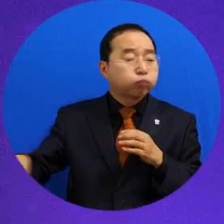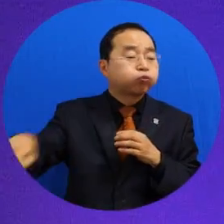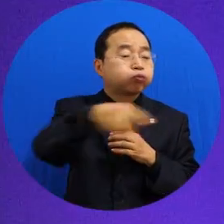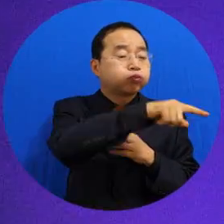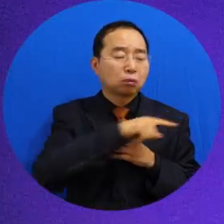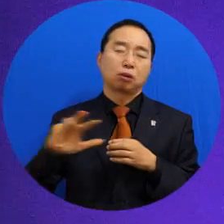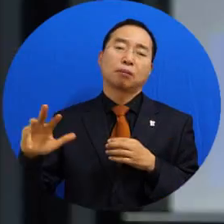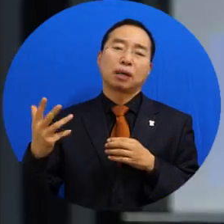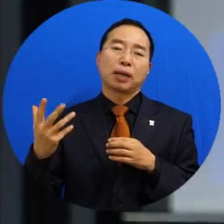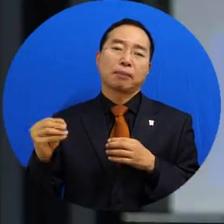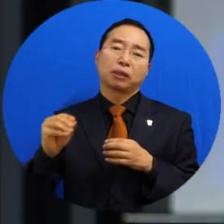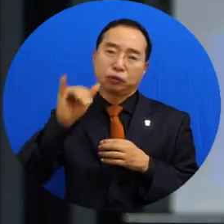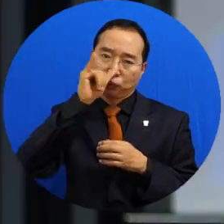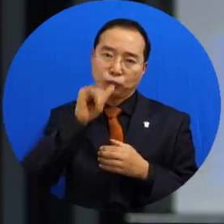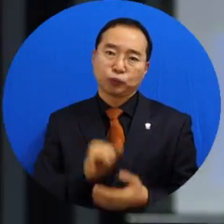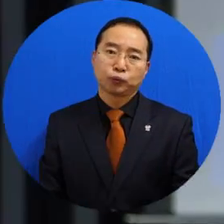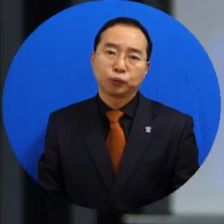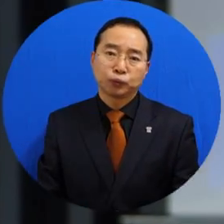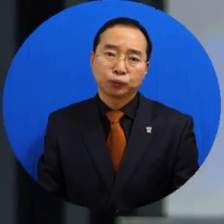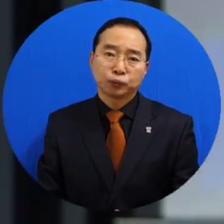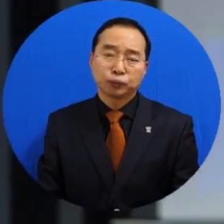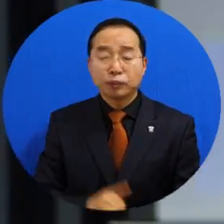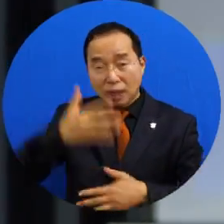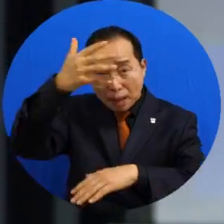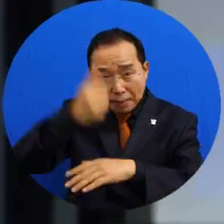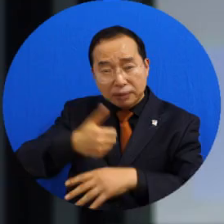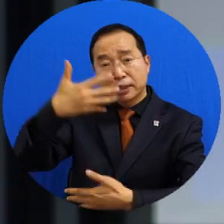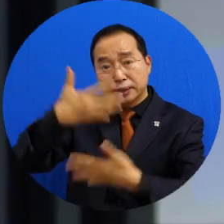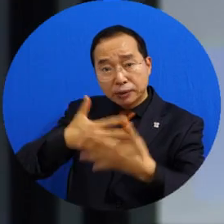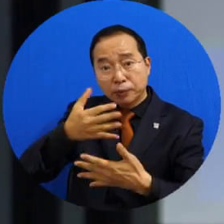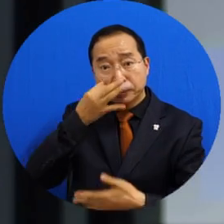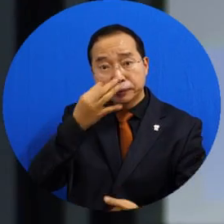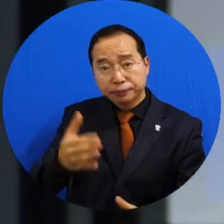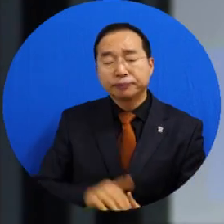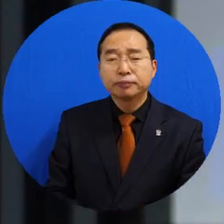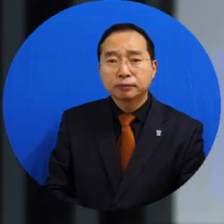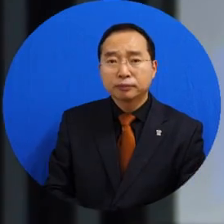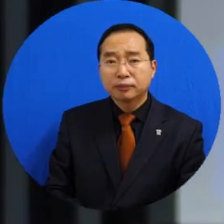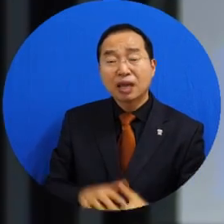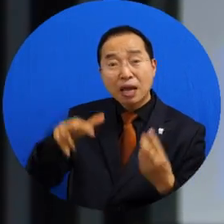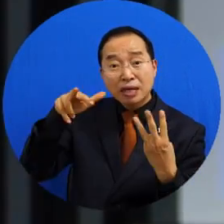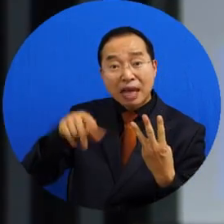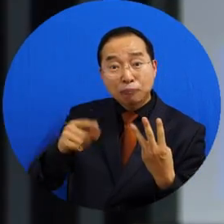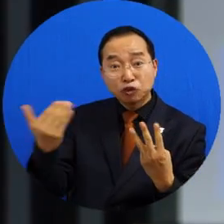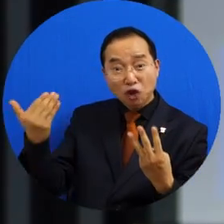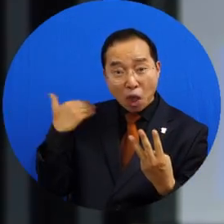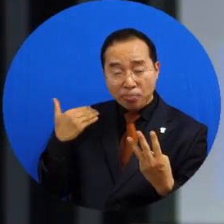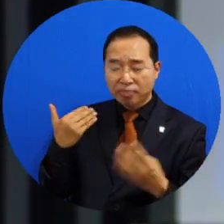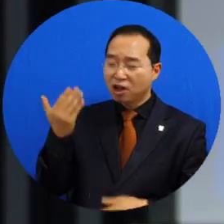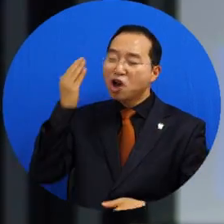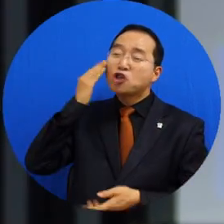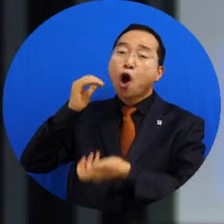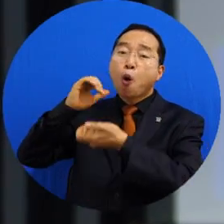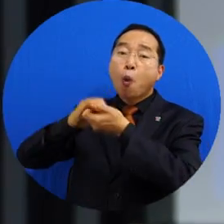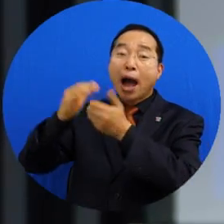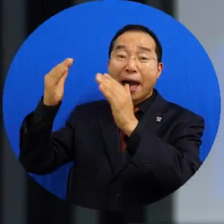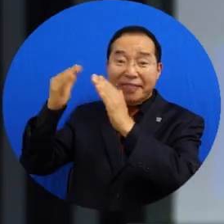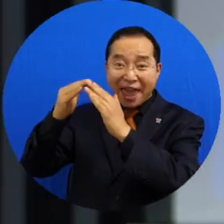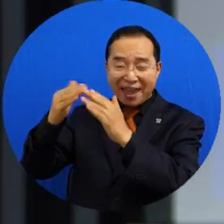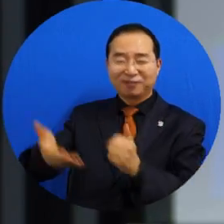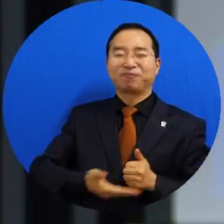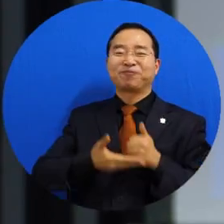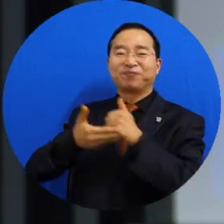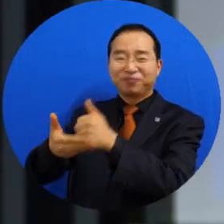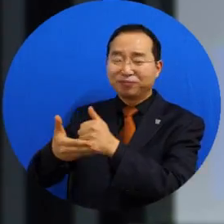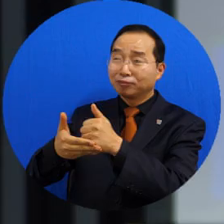있어요. 제가 마지막 비디오를 공유할게요. 이 비디오는 3주 전에 제가 청와대 오찬에 초대가